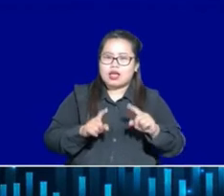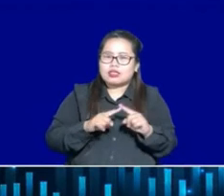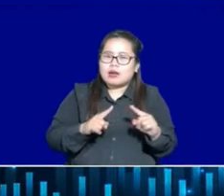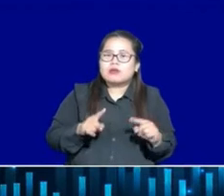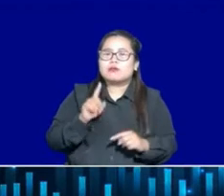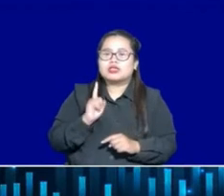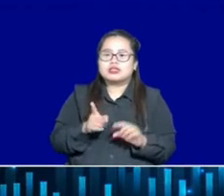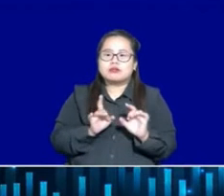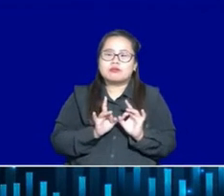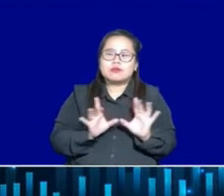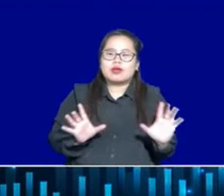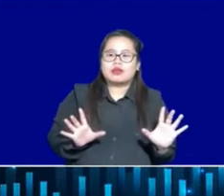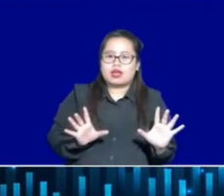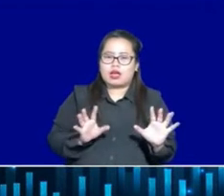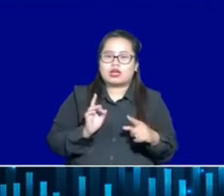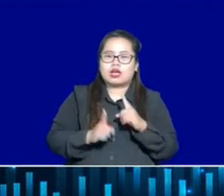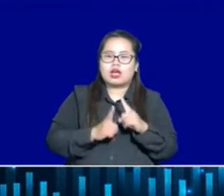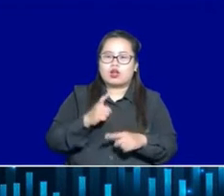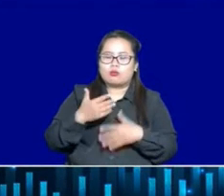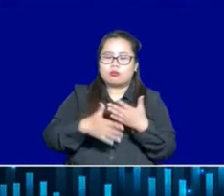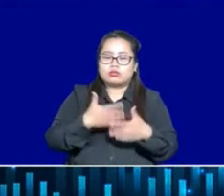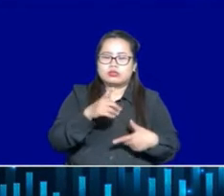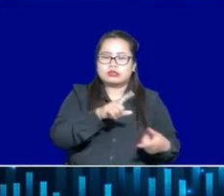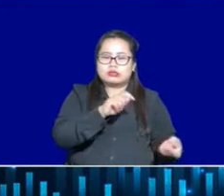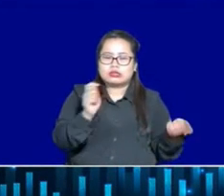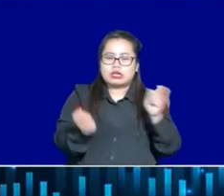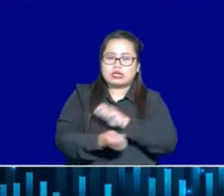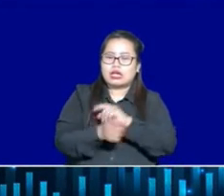berbeda reindustrialisasi hari ini.